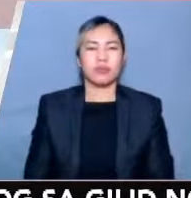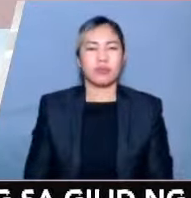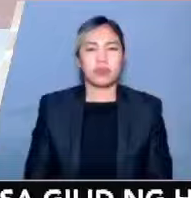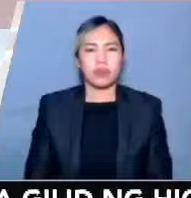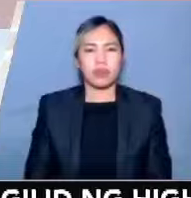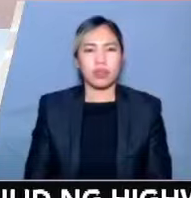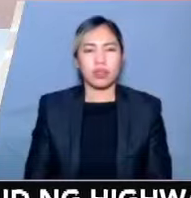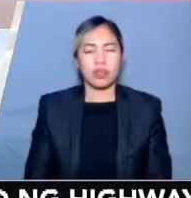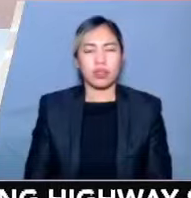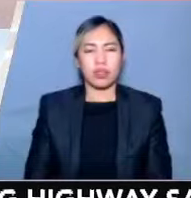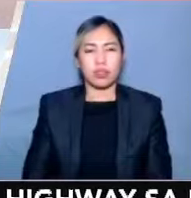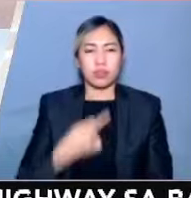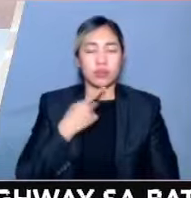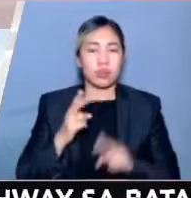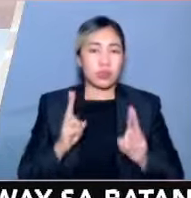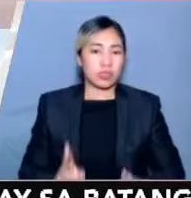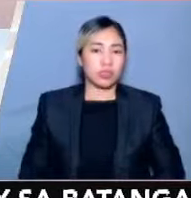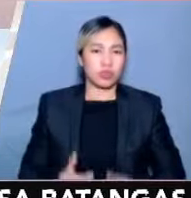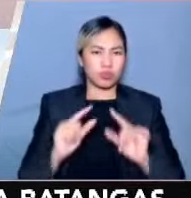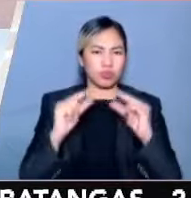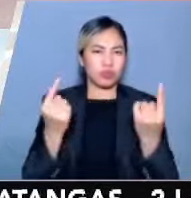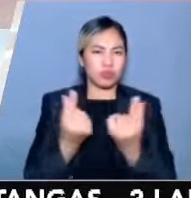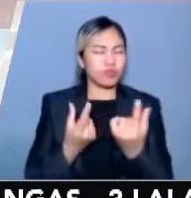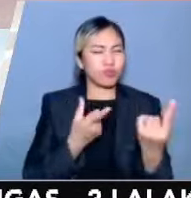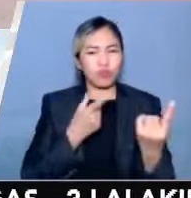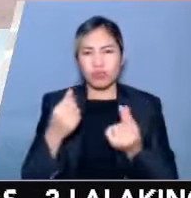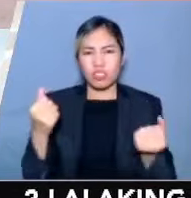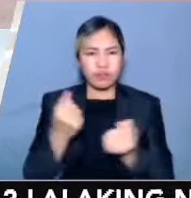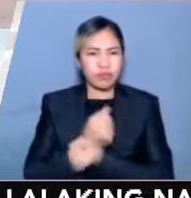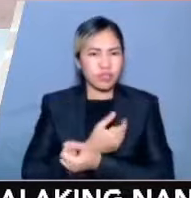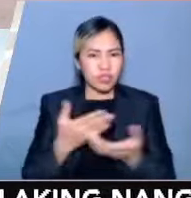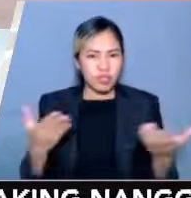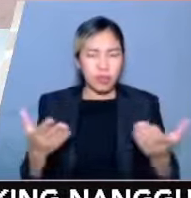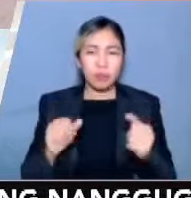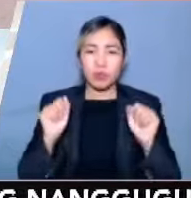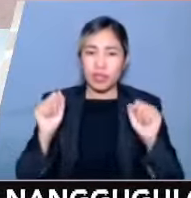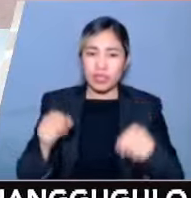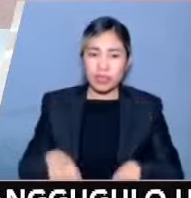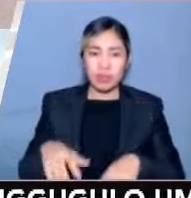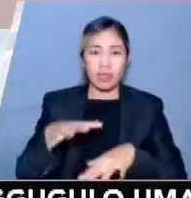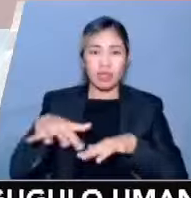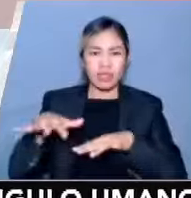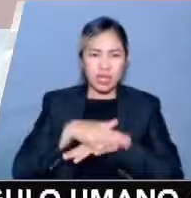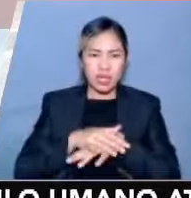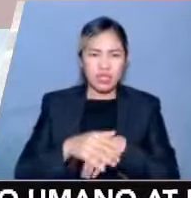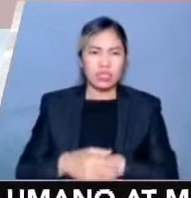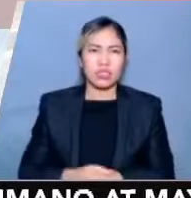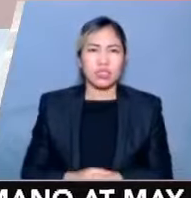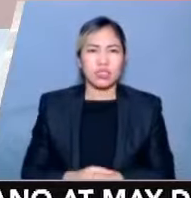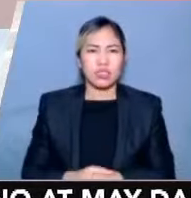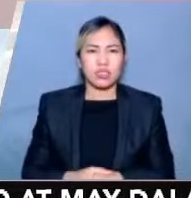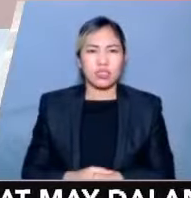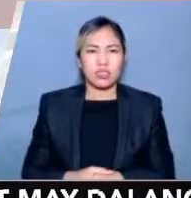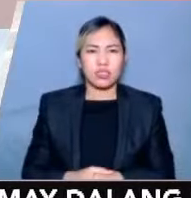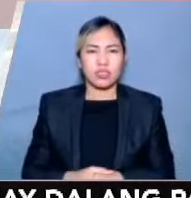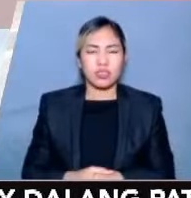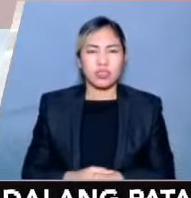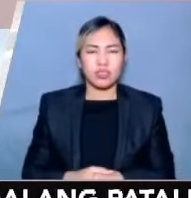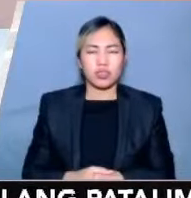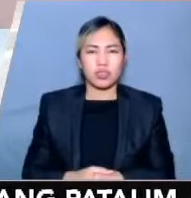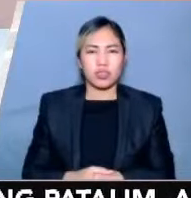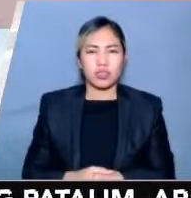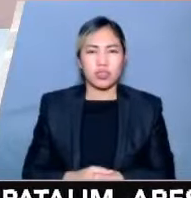loop, no? We are doing everything kung pwede po by land kasi yung nakiklear na po natin, pero mga karamihan po ay